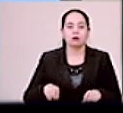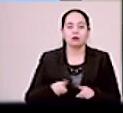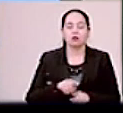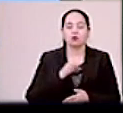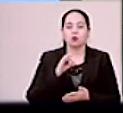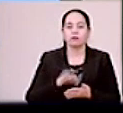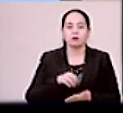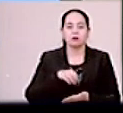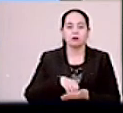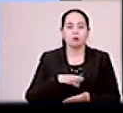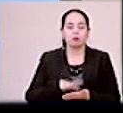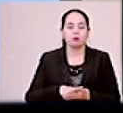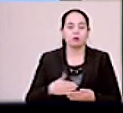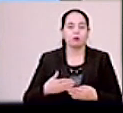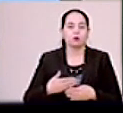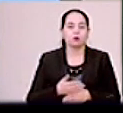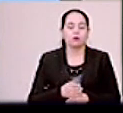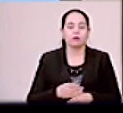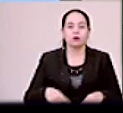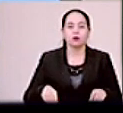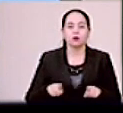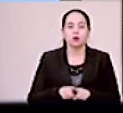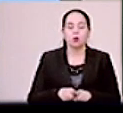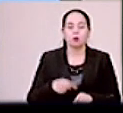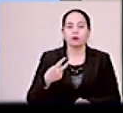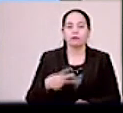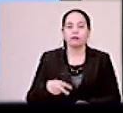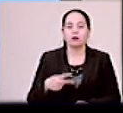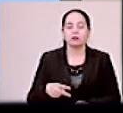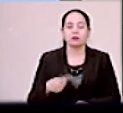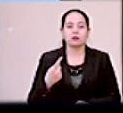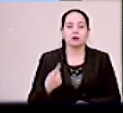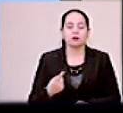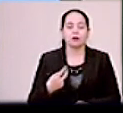ответ запишем дробью, то есть